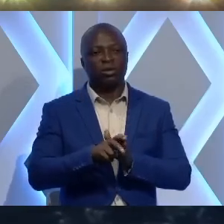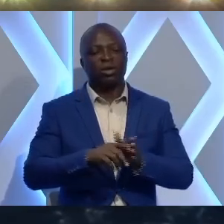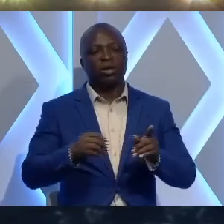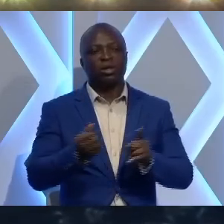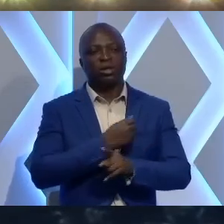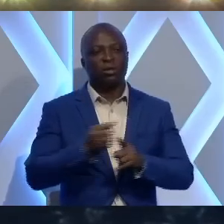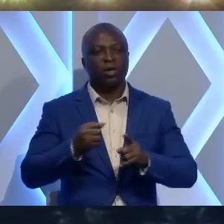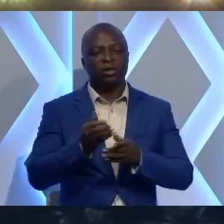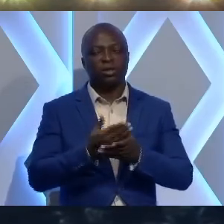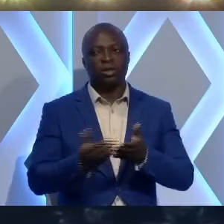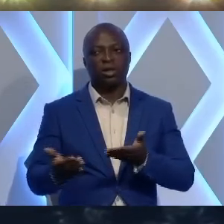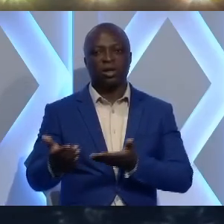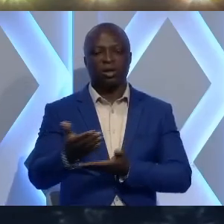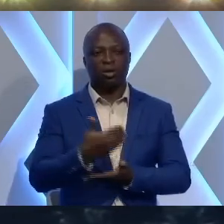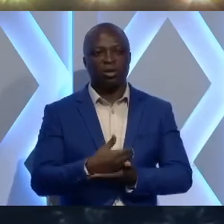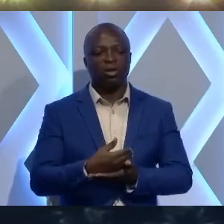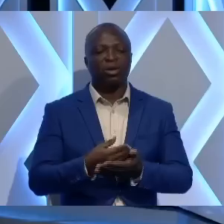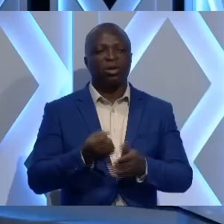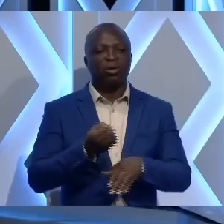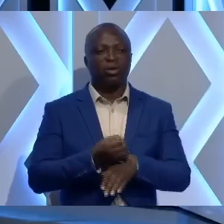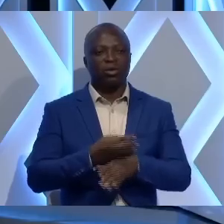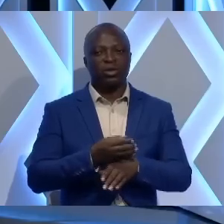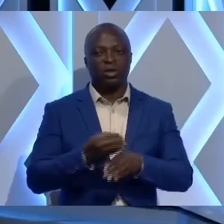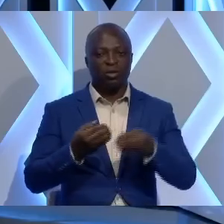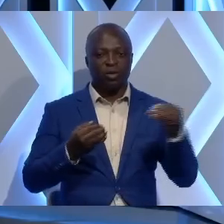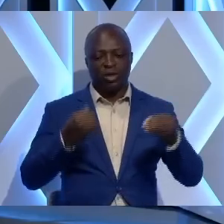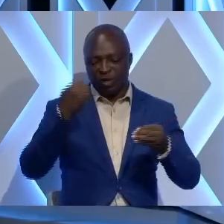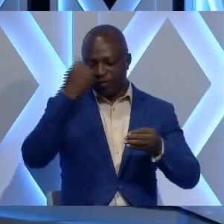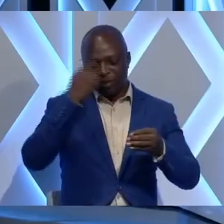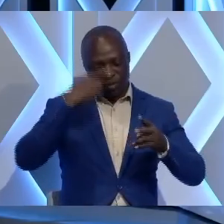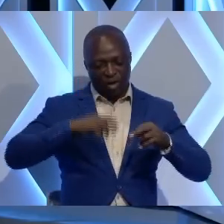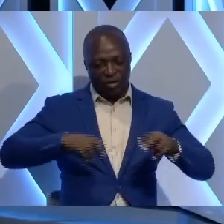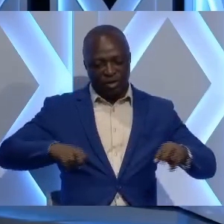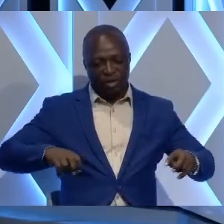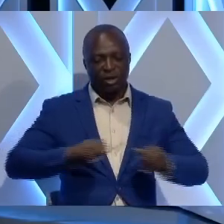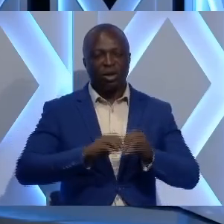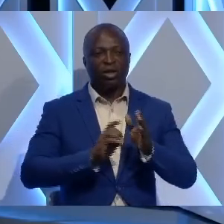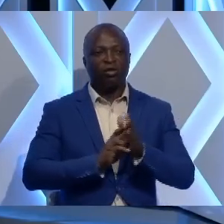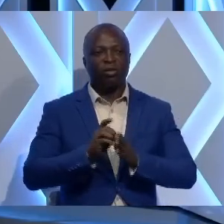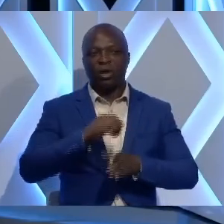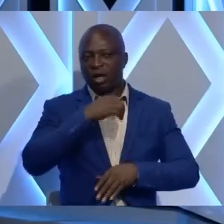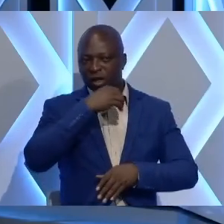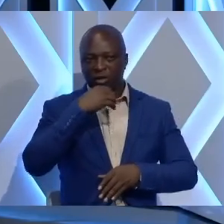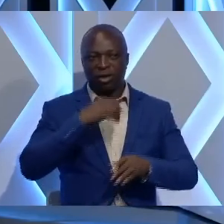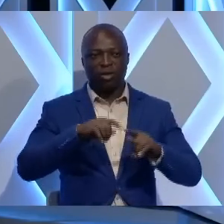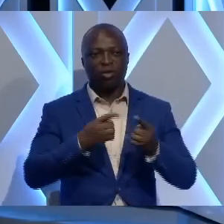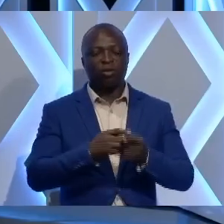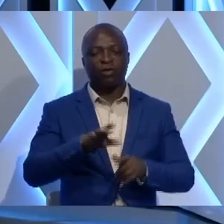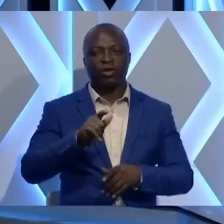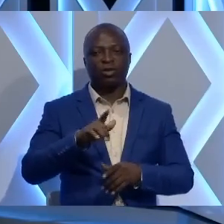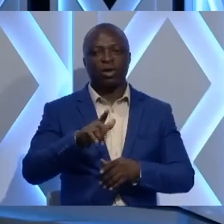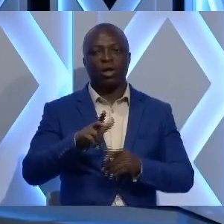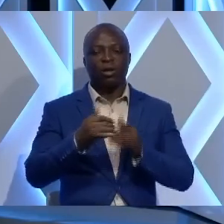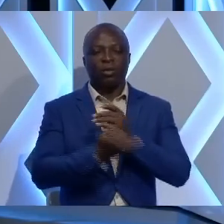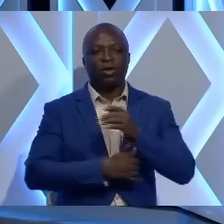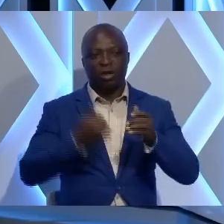négativement les rendements. Le Conseil ouest-africain pour la recherche et le développement agricole qui regroupe 23 pays d'Afrique